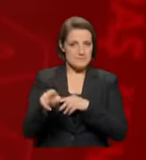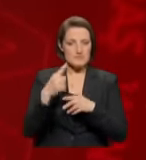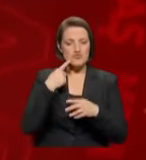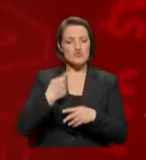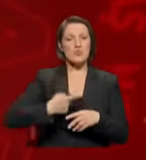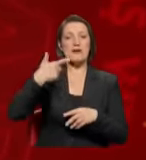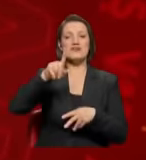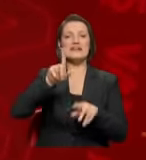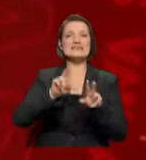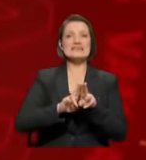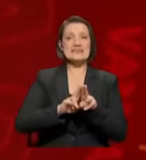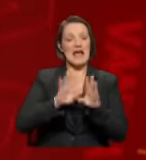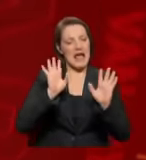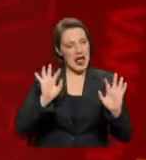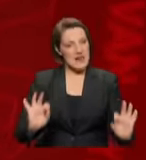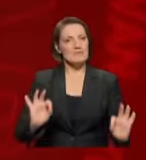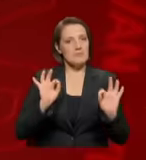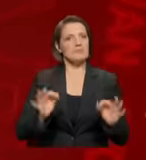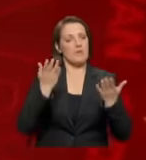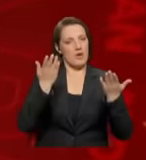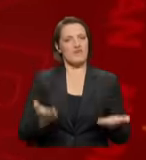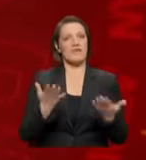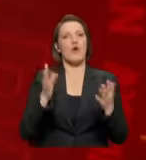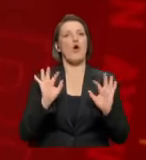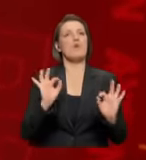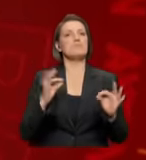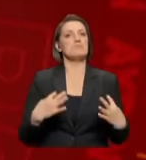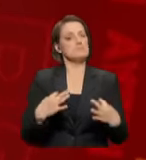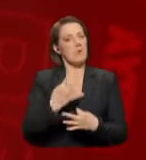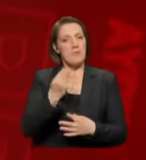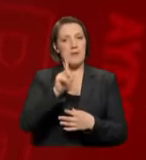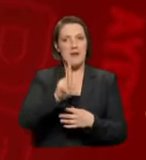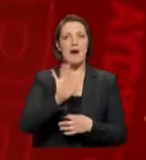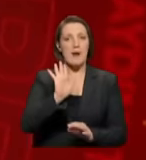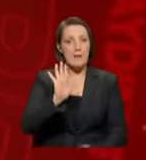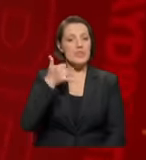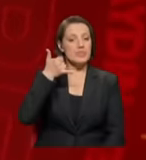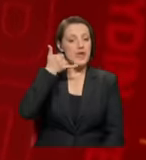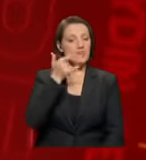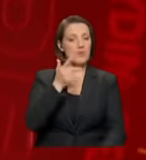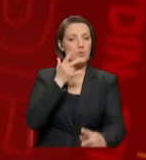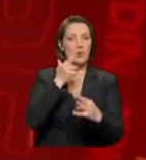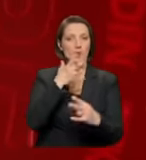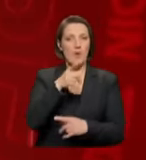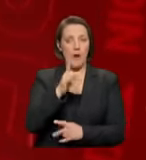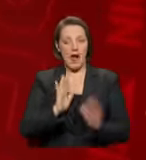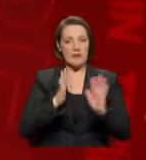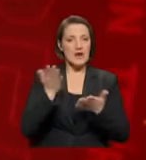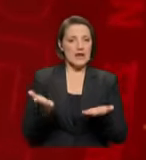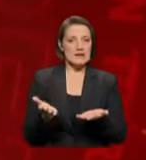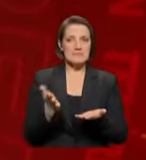Cumhurbaşkanlığı makamı elbette önemli, saygıyı hak eder. De telefonda konuşurken girilen o